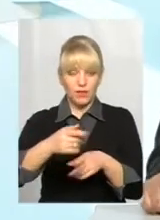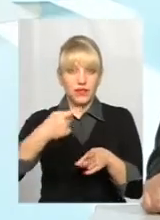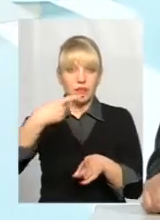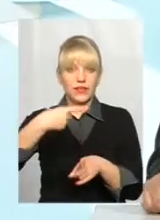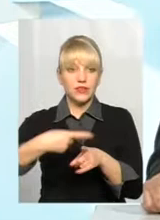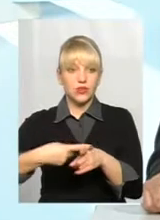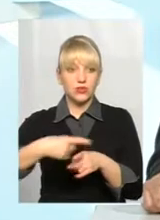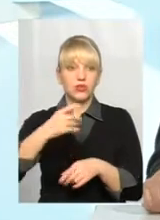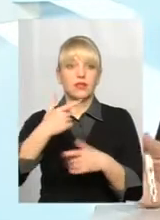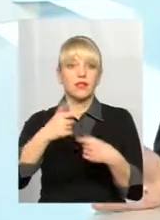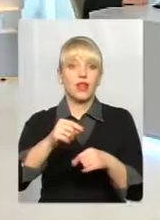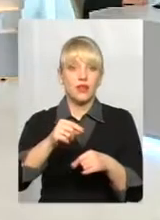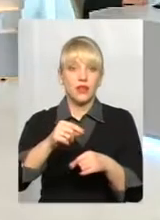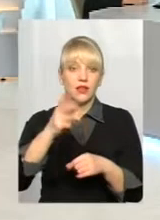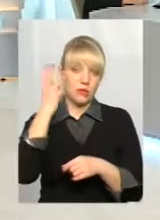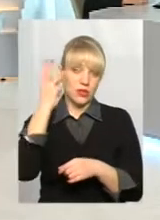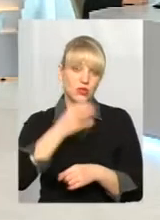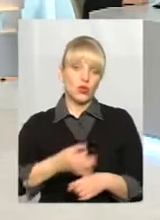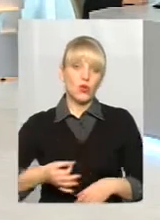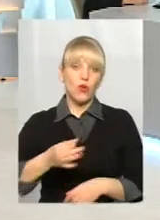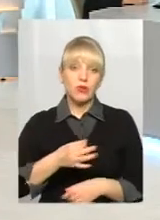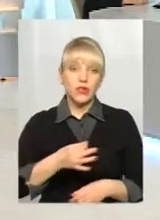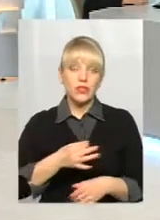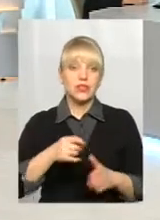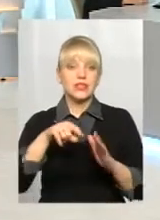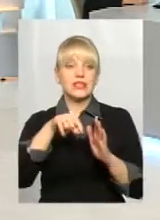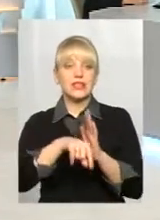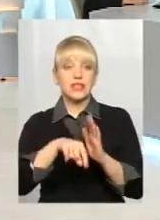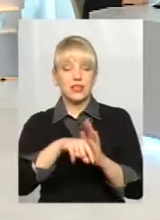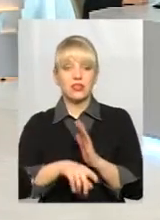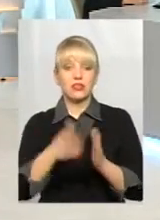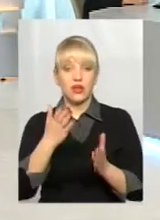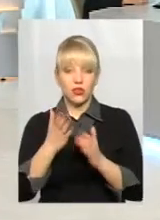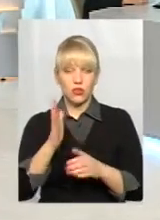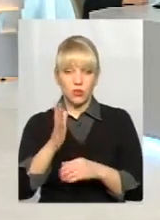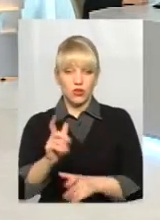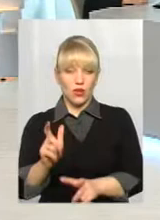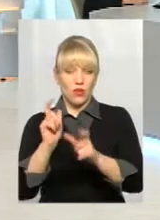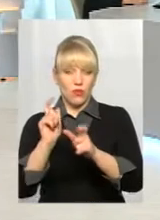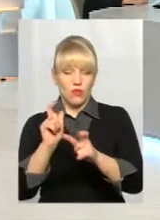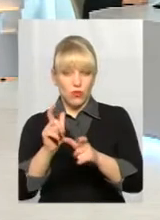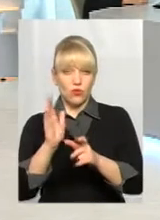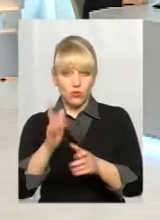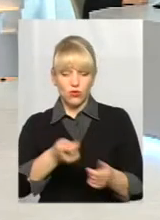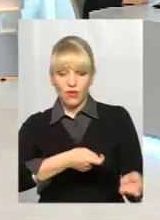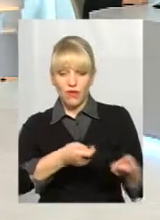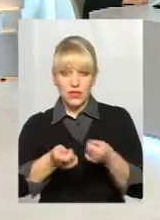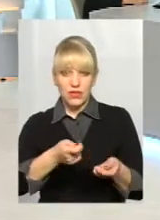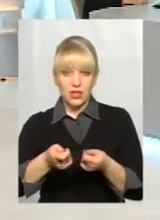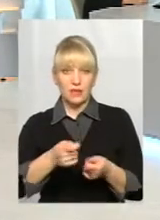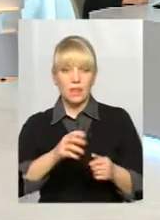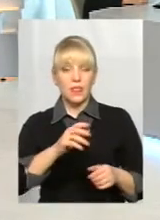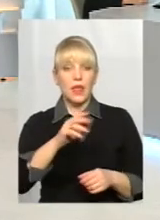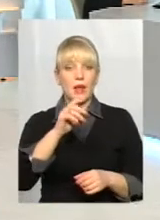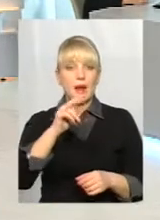в Хмельницькій області. Значить… Якщо будуть фури з Балтійського моря везти грузи, вони десь тут